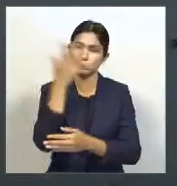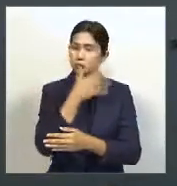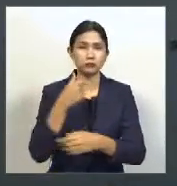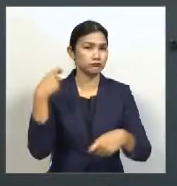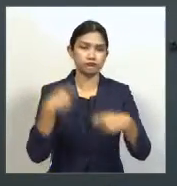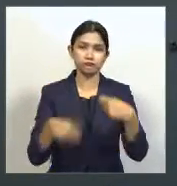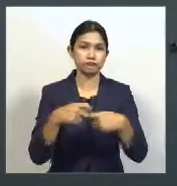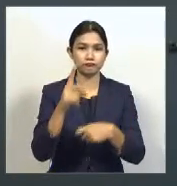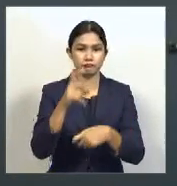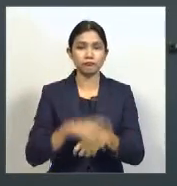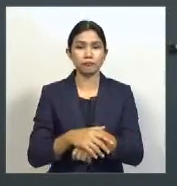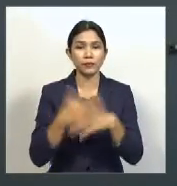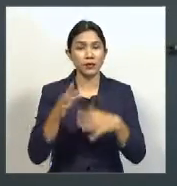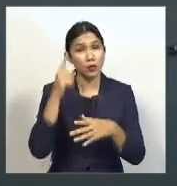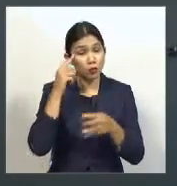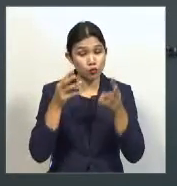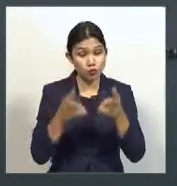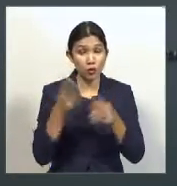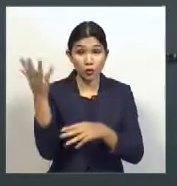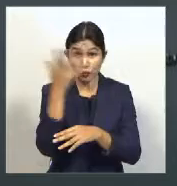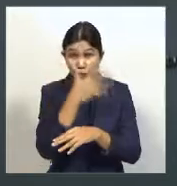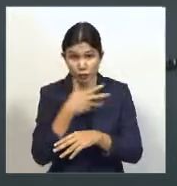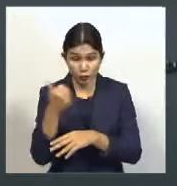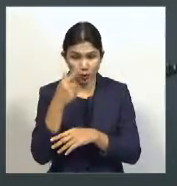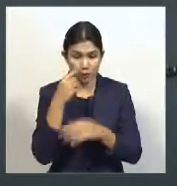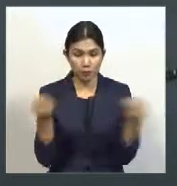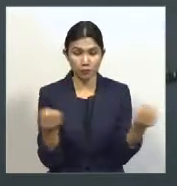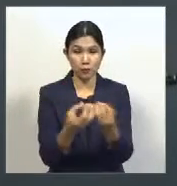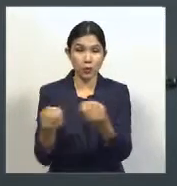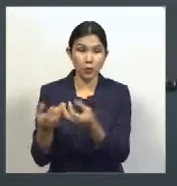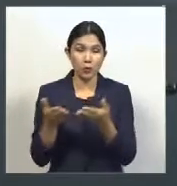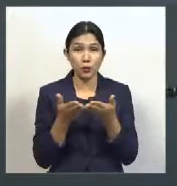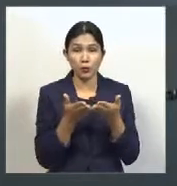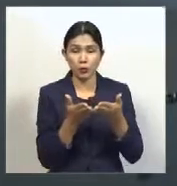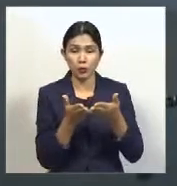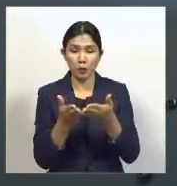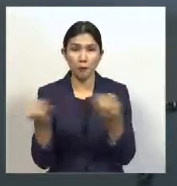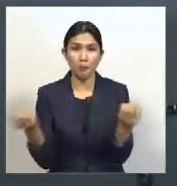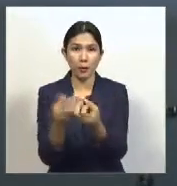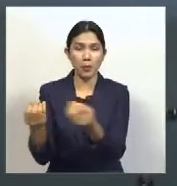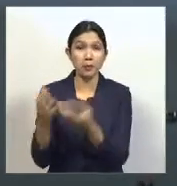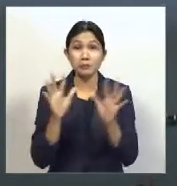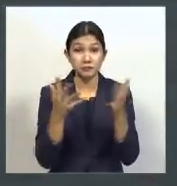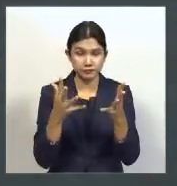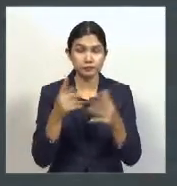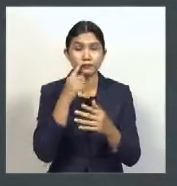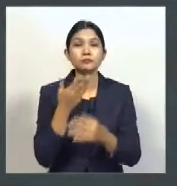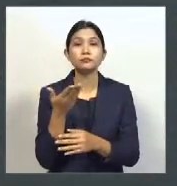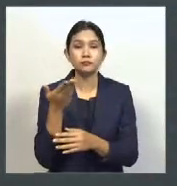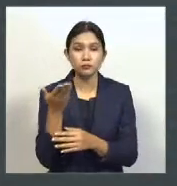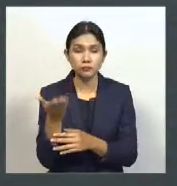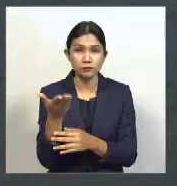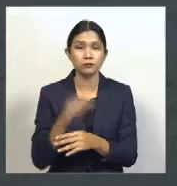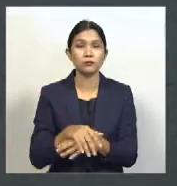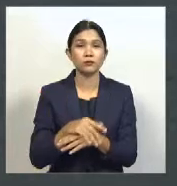ดังนั้นเพื่อความพร้อมเพรียงและความสวยงามรวมถึงไม่กระทบต่อขบวนเรือพระราชพิธีจึงได้ขอพระราชทาน